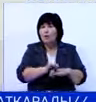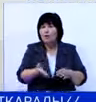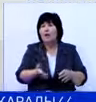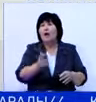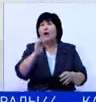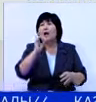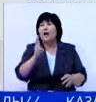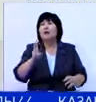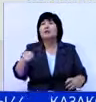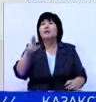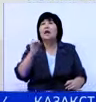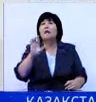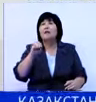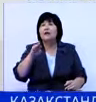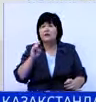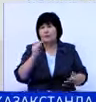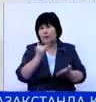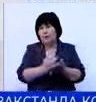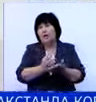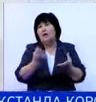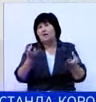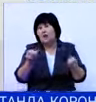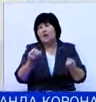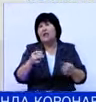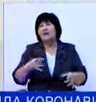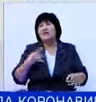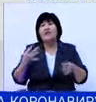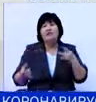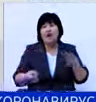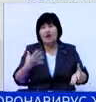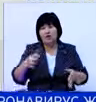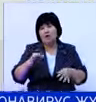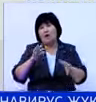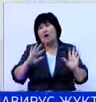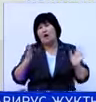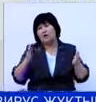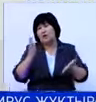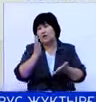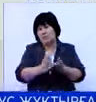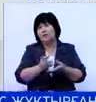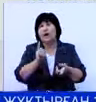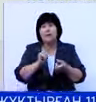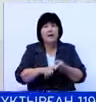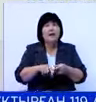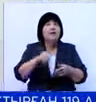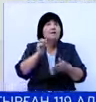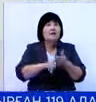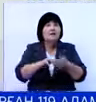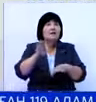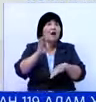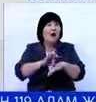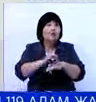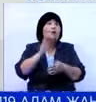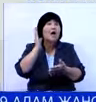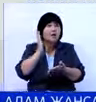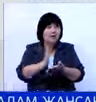қант диабеті болуы, және неврологиялық ауытқуларын болуына байланысты негізгі аурулары бар.